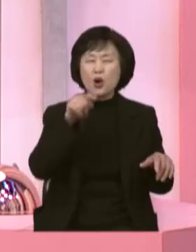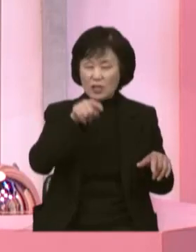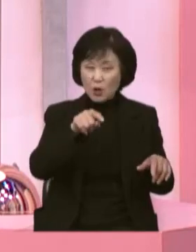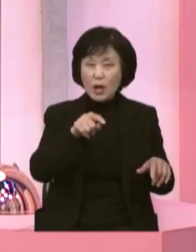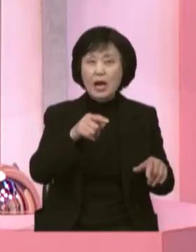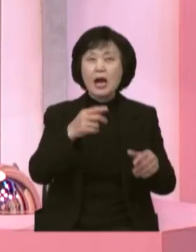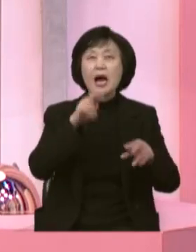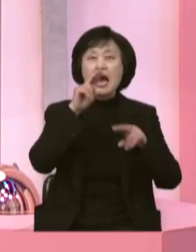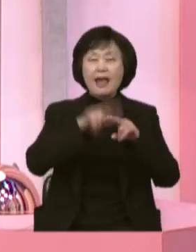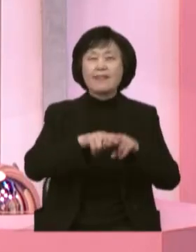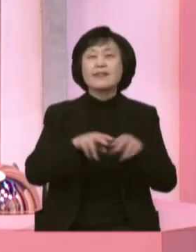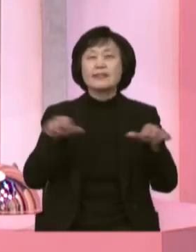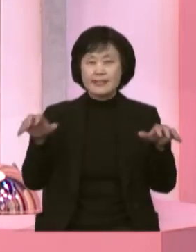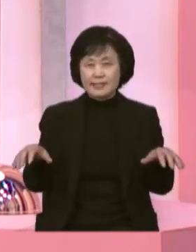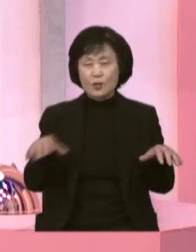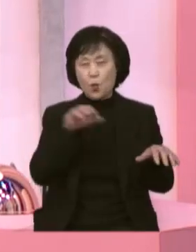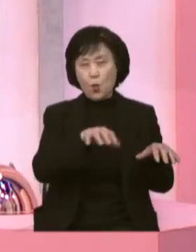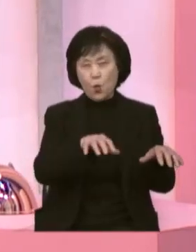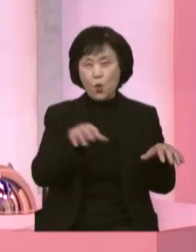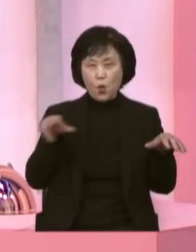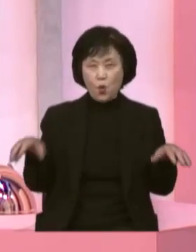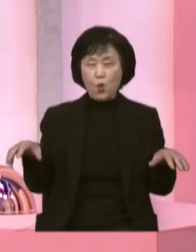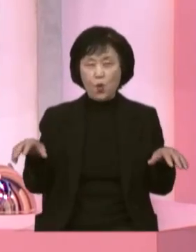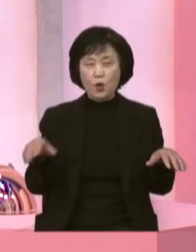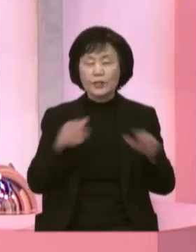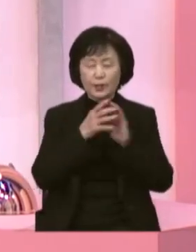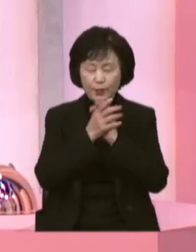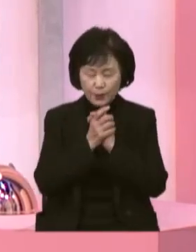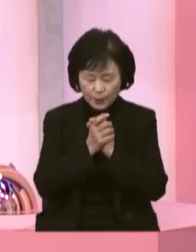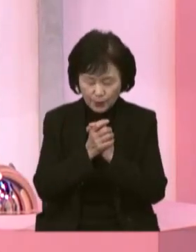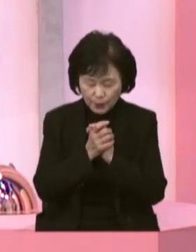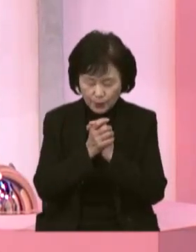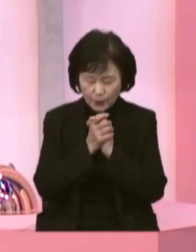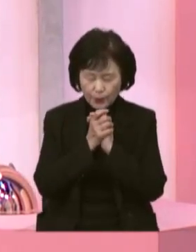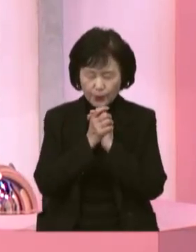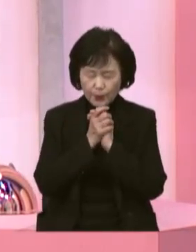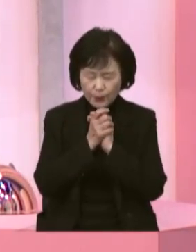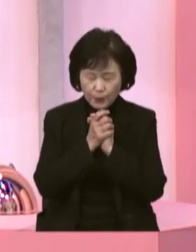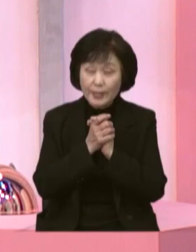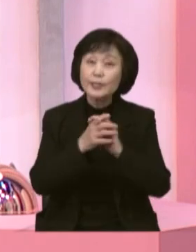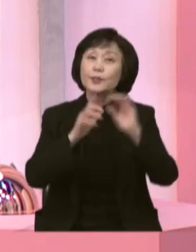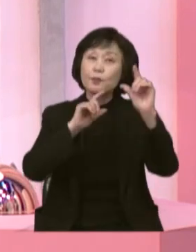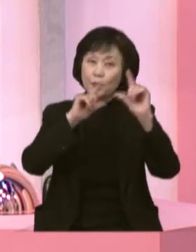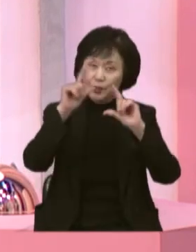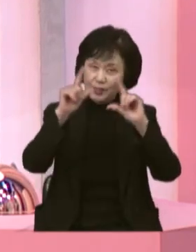그 자리, 그러니까 그 자리. 자기 자리야. 거기서 기도하시던 모습.